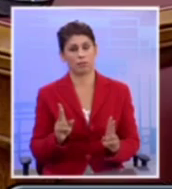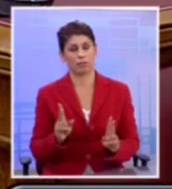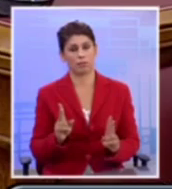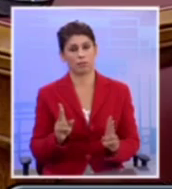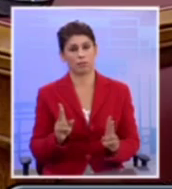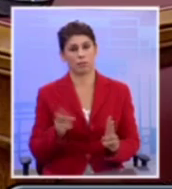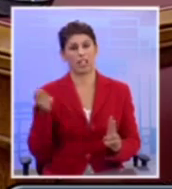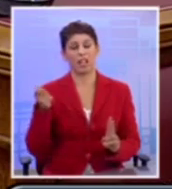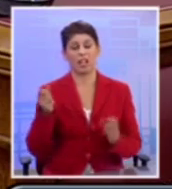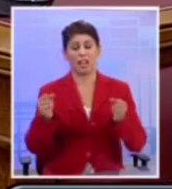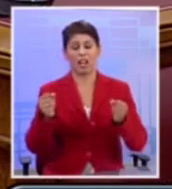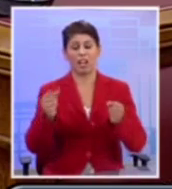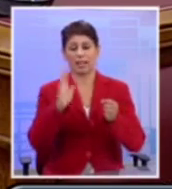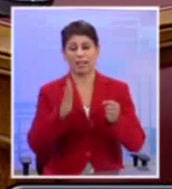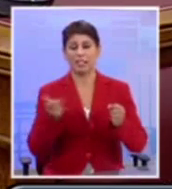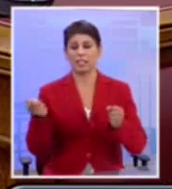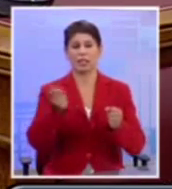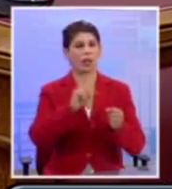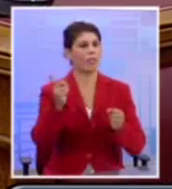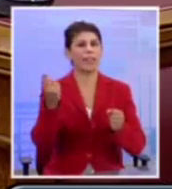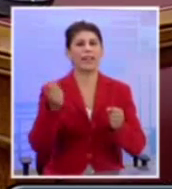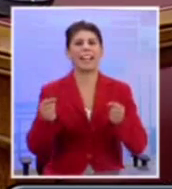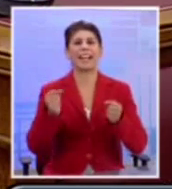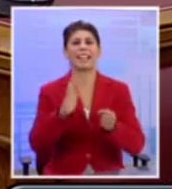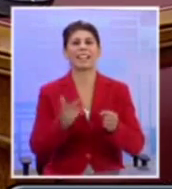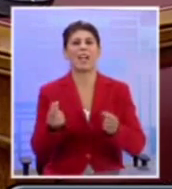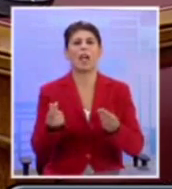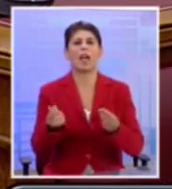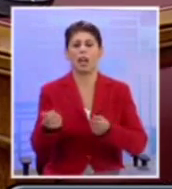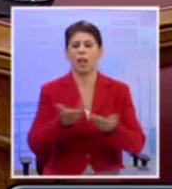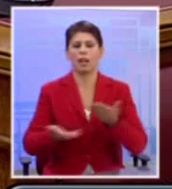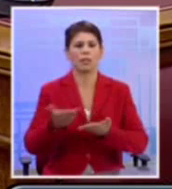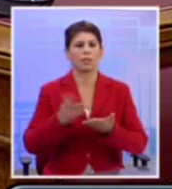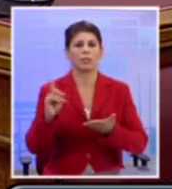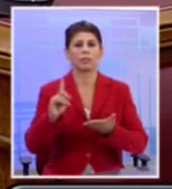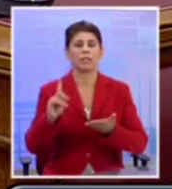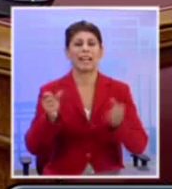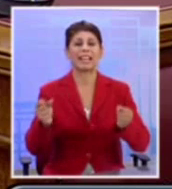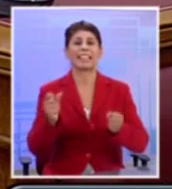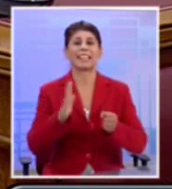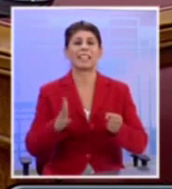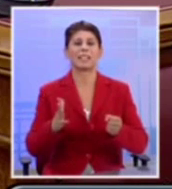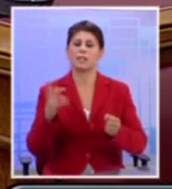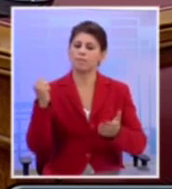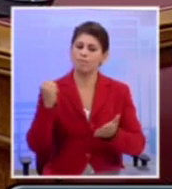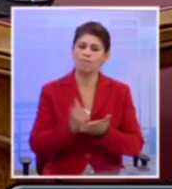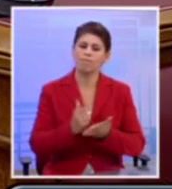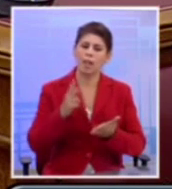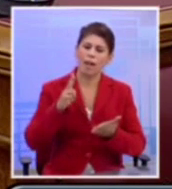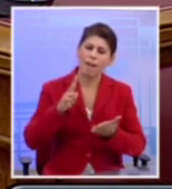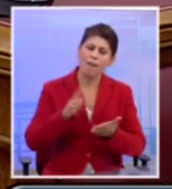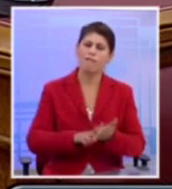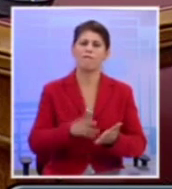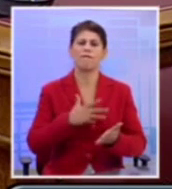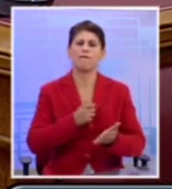η κρίση χρέους στην Ελλάδα δεν ήταν μια κρίση ρευστότητας, ήταν μια κρίση φερεγγιότητας, δηλαδή αδυναμίας